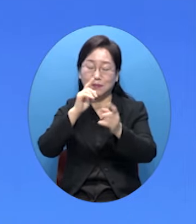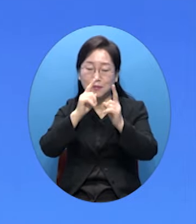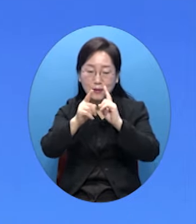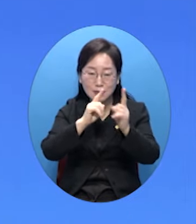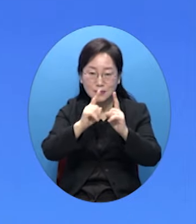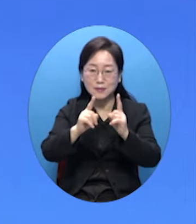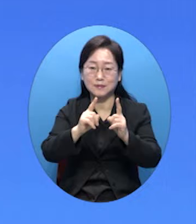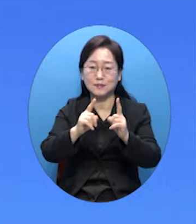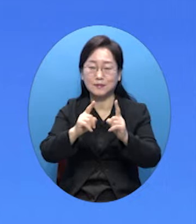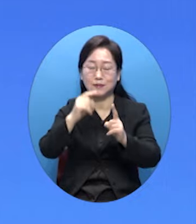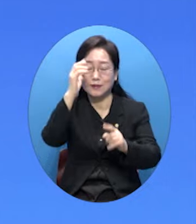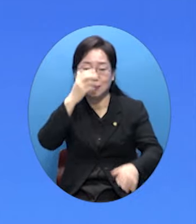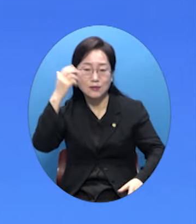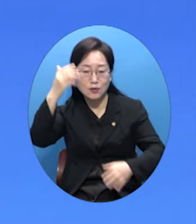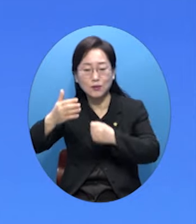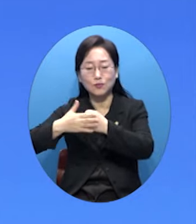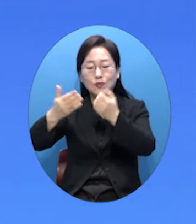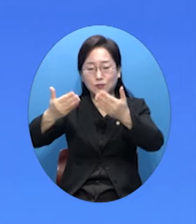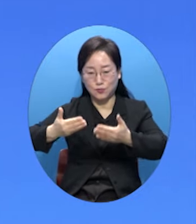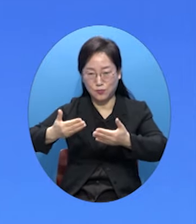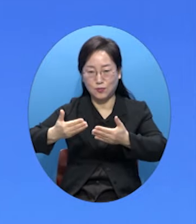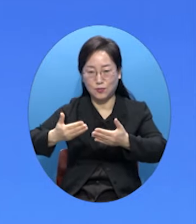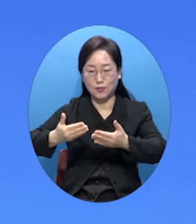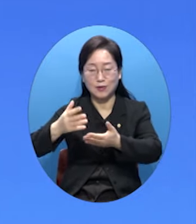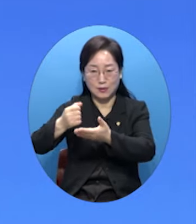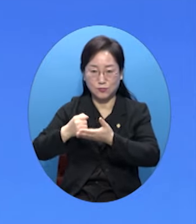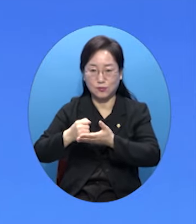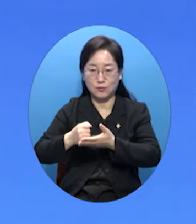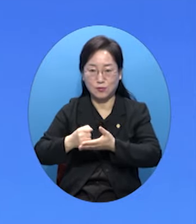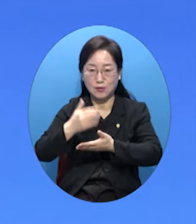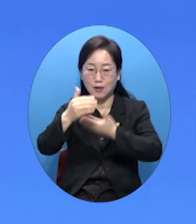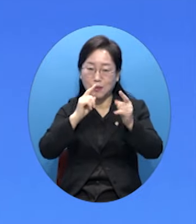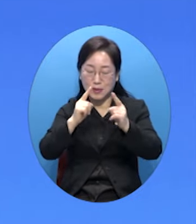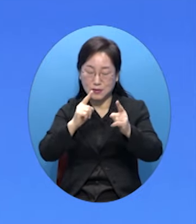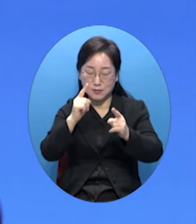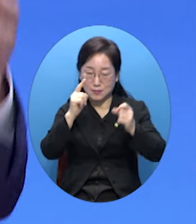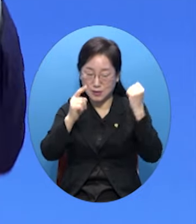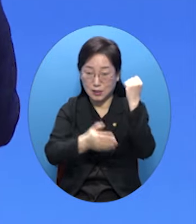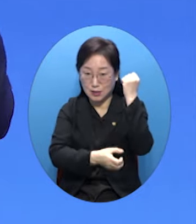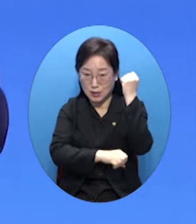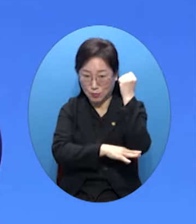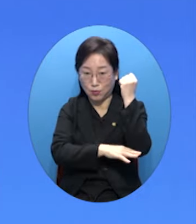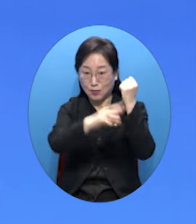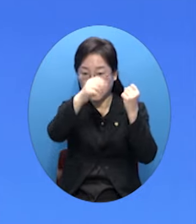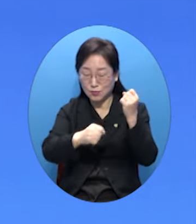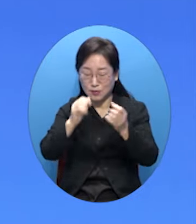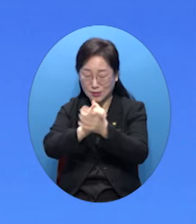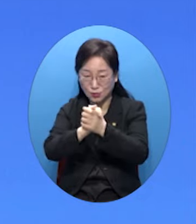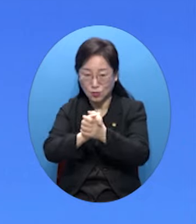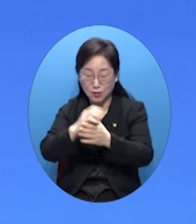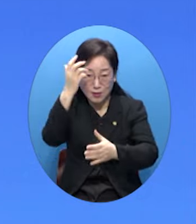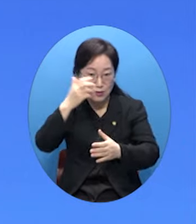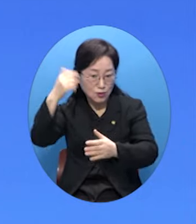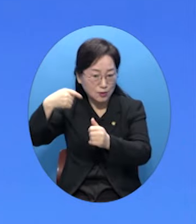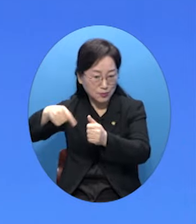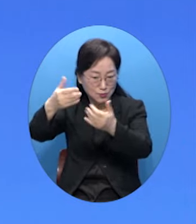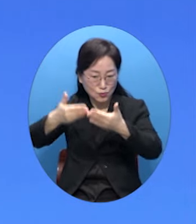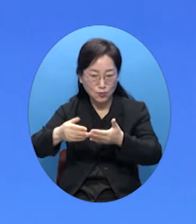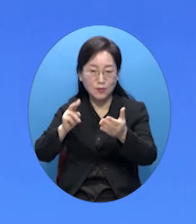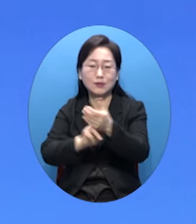말씀이고 성령의 역사인 것입니다. 말씀에 근거한 믿음을 갖고 기도하면 성령의 역사에서 우리의 기적을 가져오는